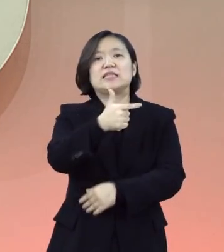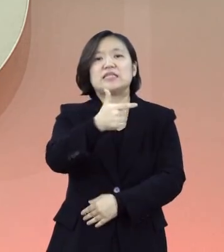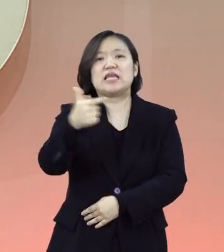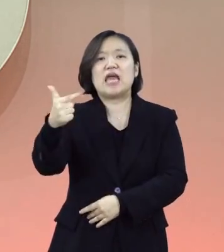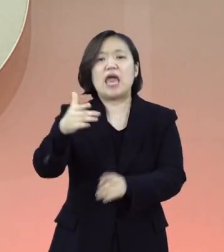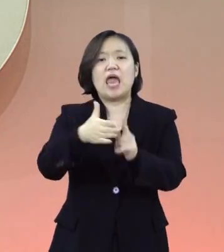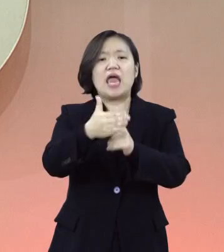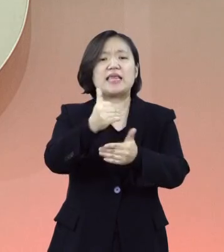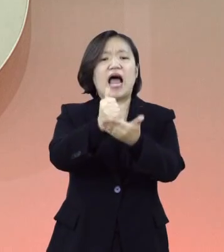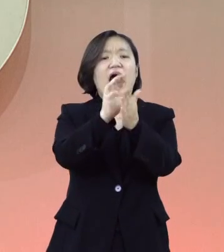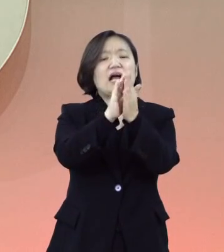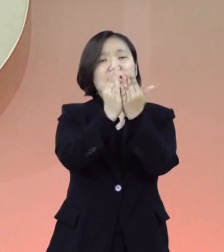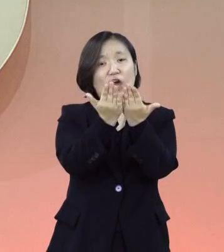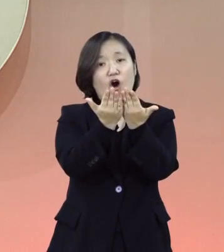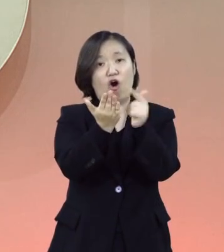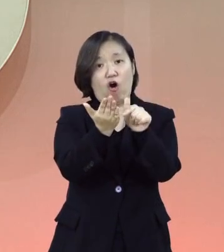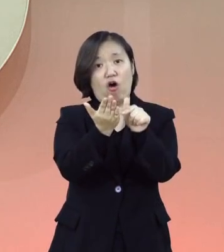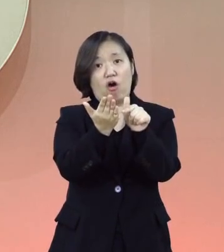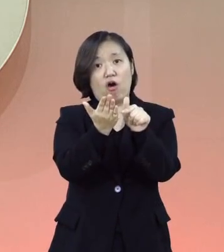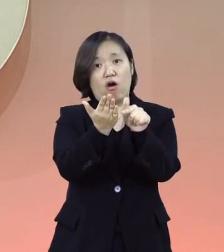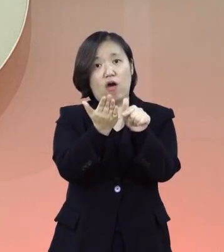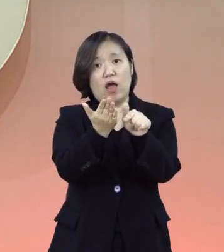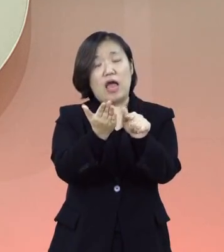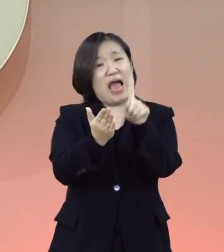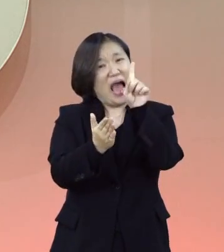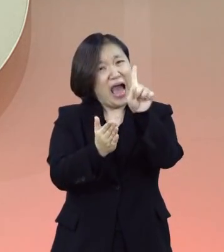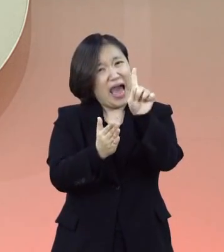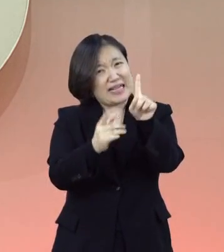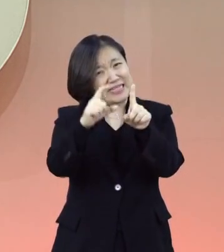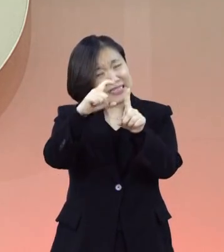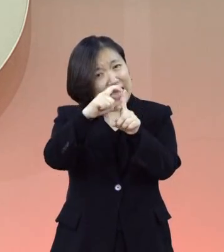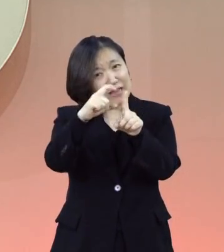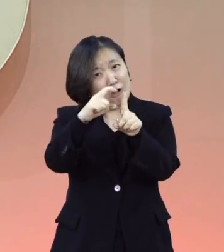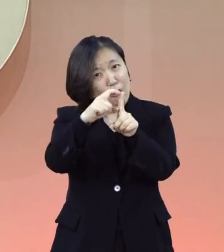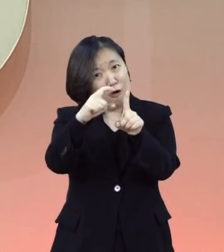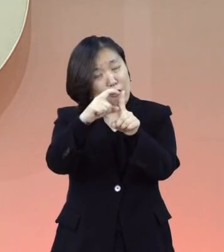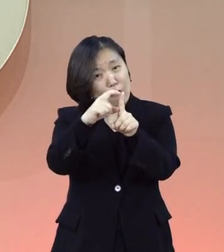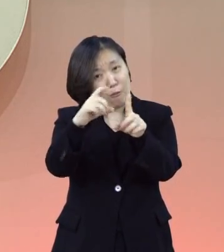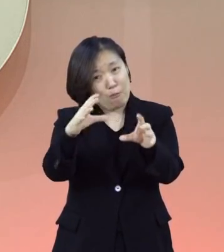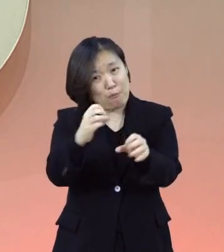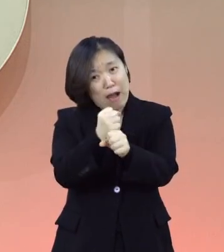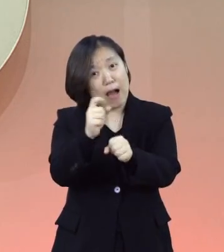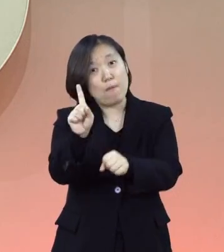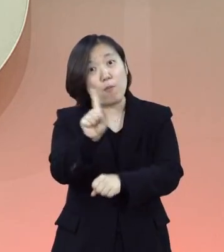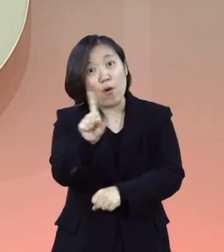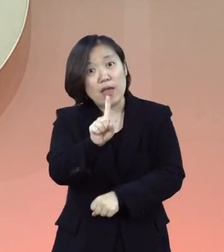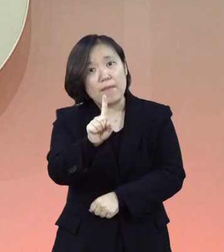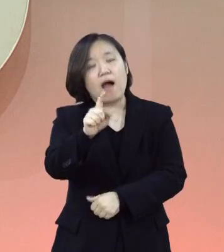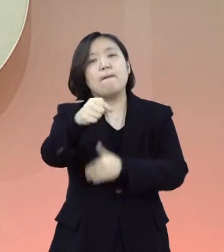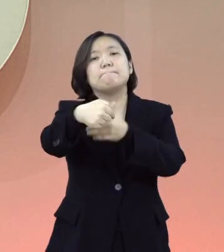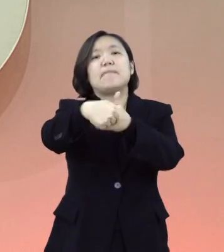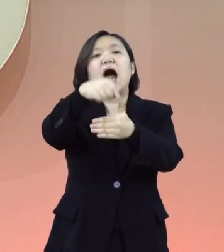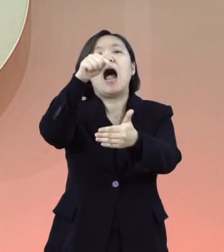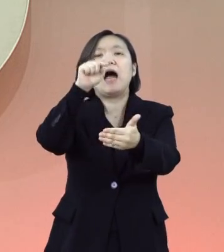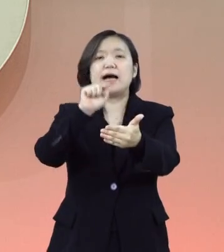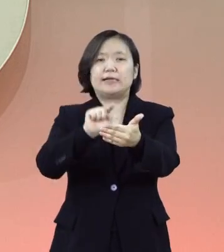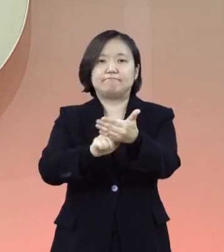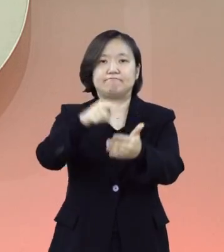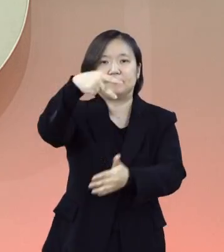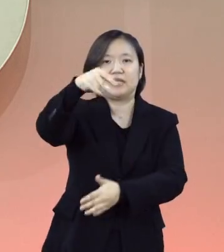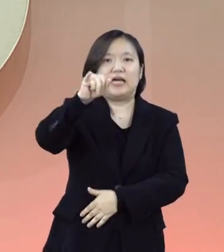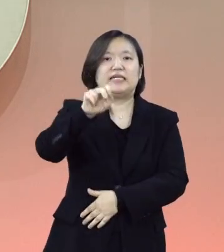팔만대장경을 한 글자로 만들면 마음심자가 된다고 합니다. 그래서 이 마음에 대해서